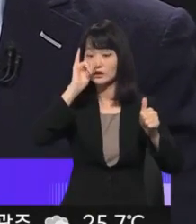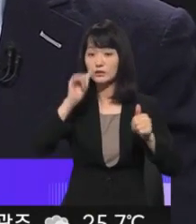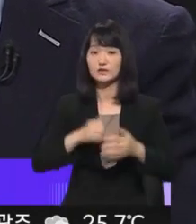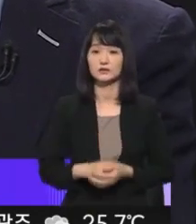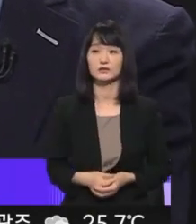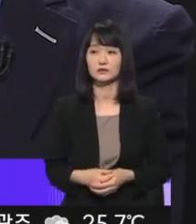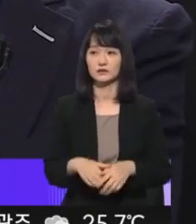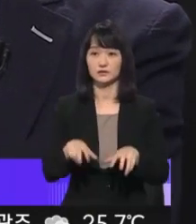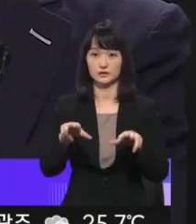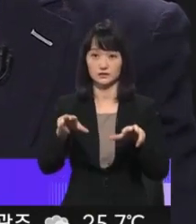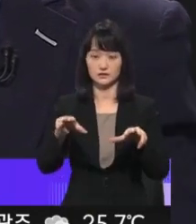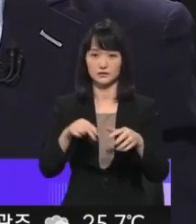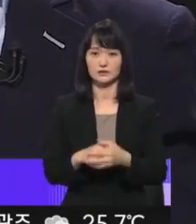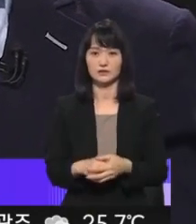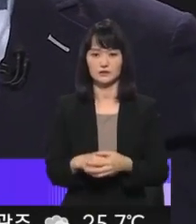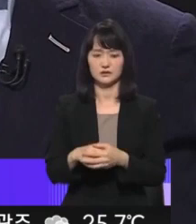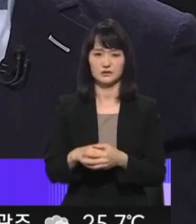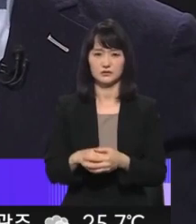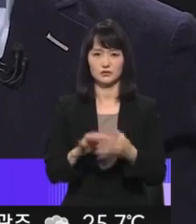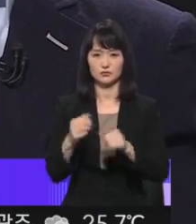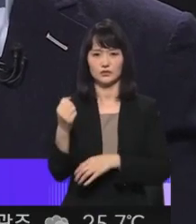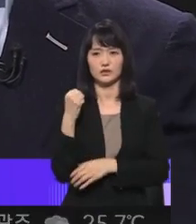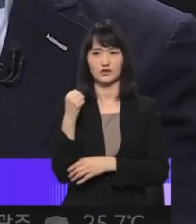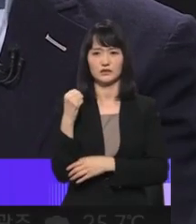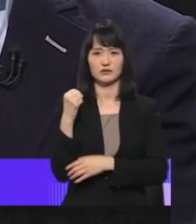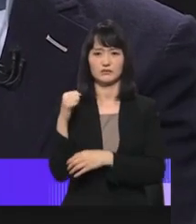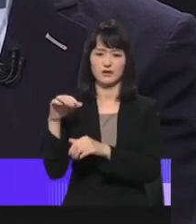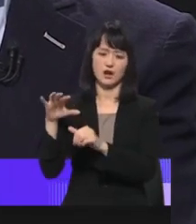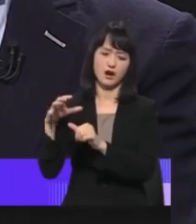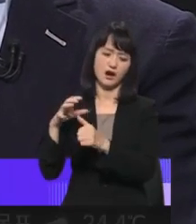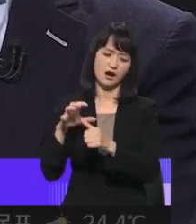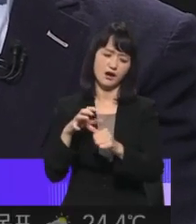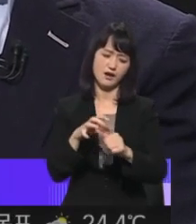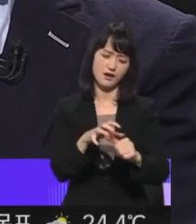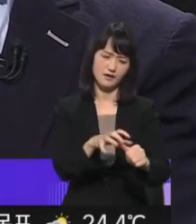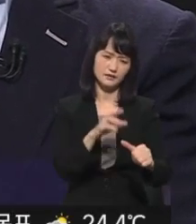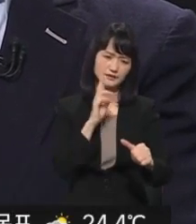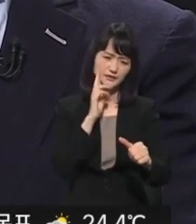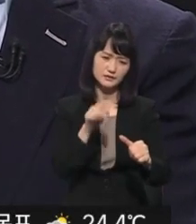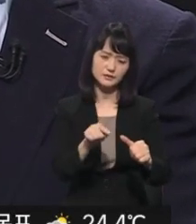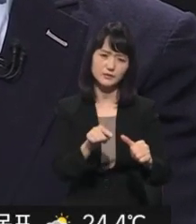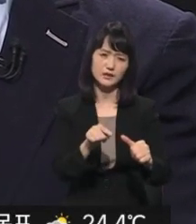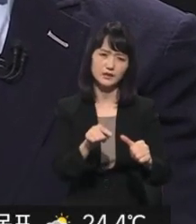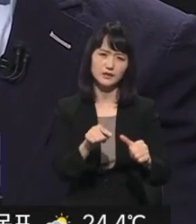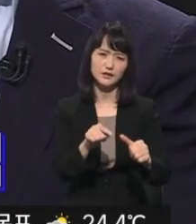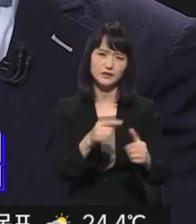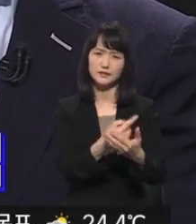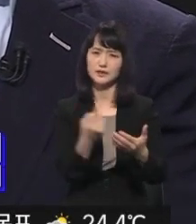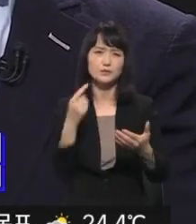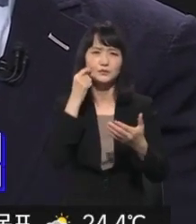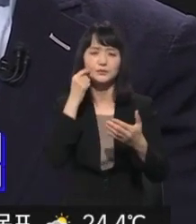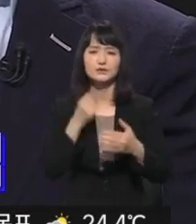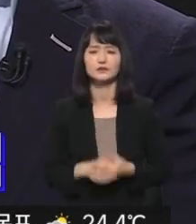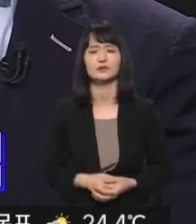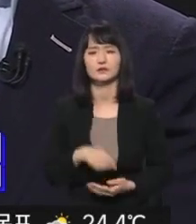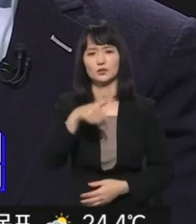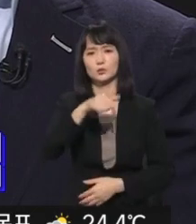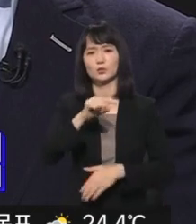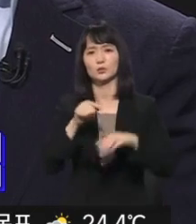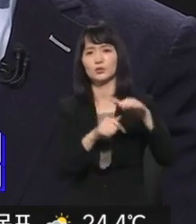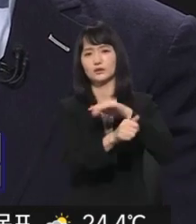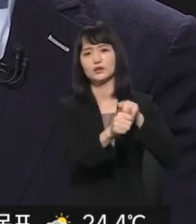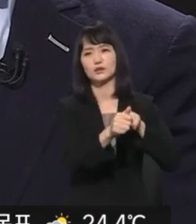계속 허우적거리는 급에서 더 벗어나지 못하고 있는 상황인데 과 이 가루를 웰라 졌다 에 권성동 원내대표가